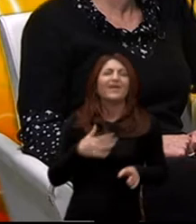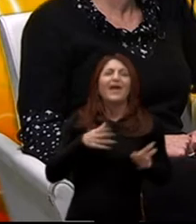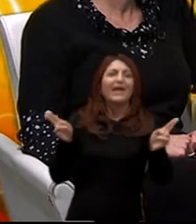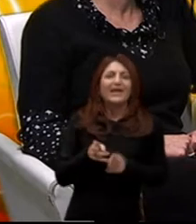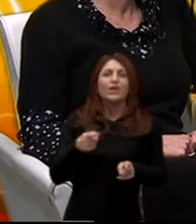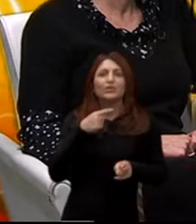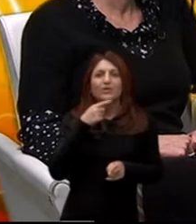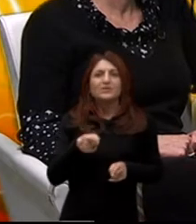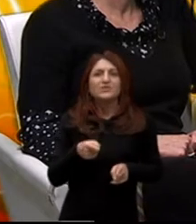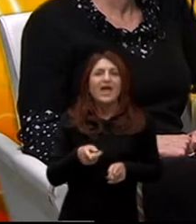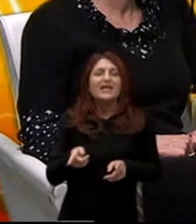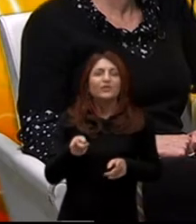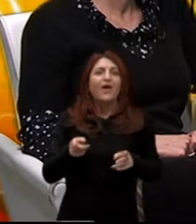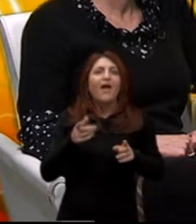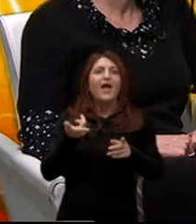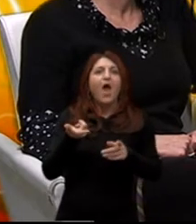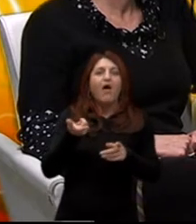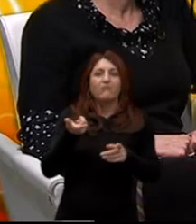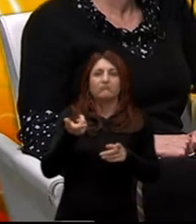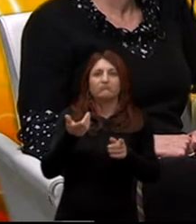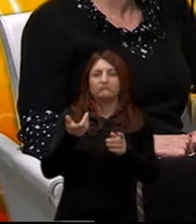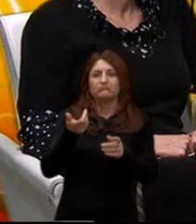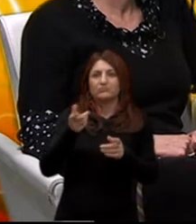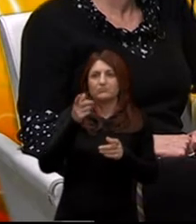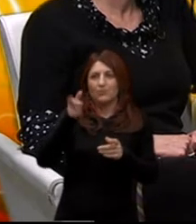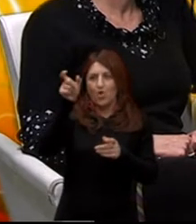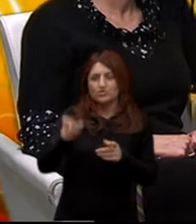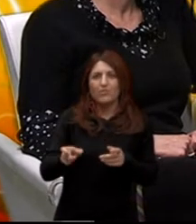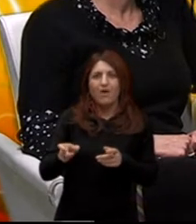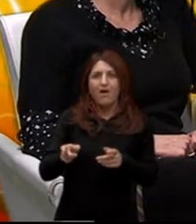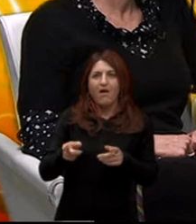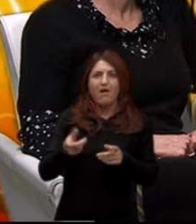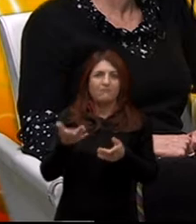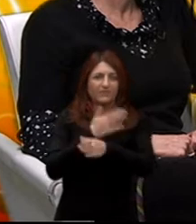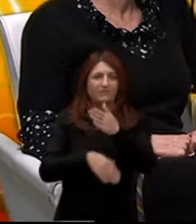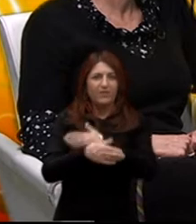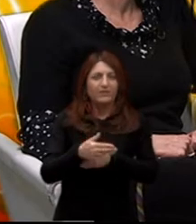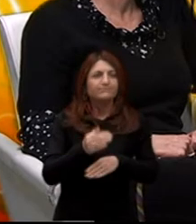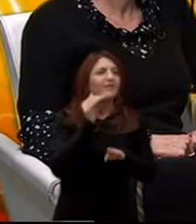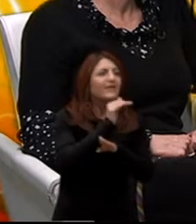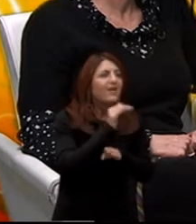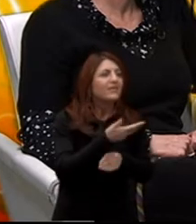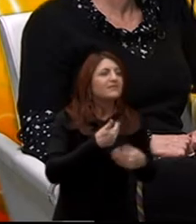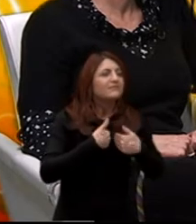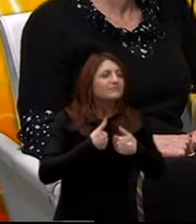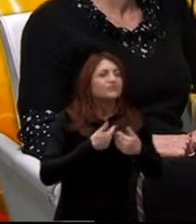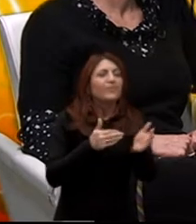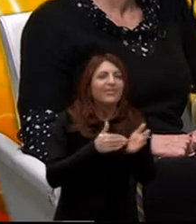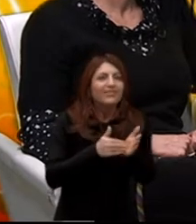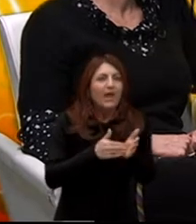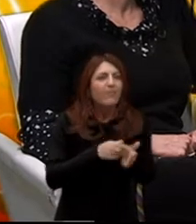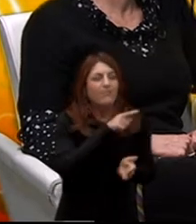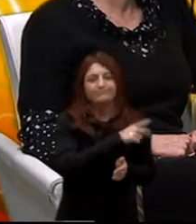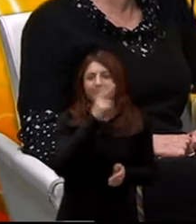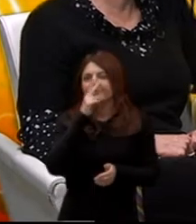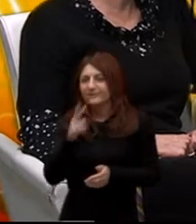kažem, tailor-made. Zapravo osoba se javi kod nas, oni su skrojeni, doslovno bismo rekli, po potrebama te osobe. I to